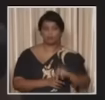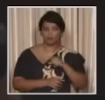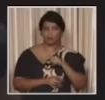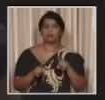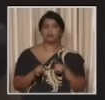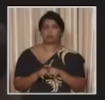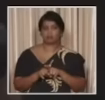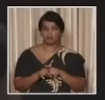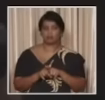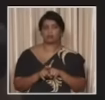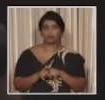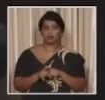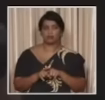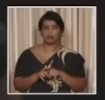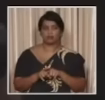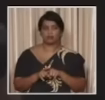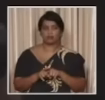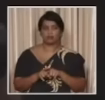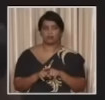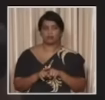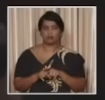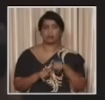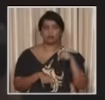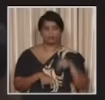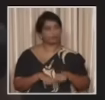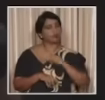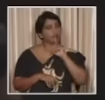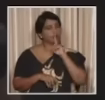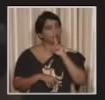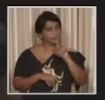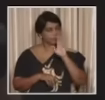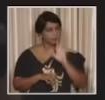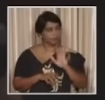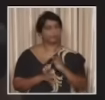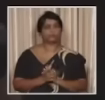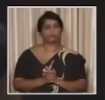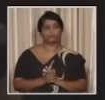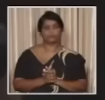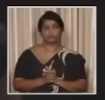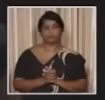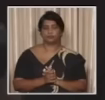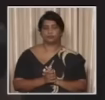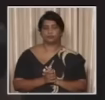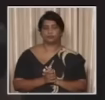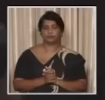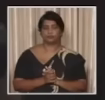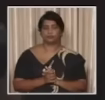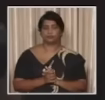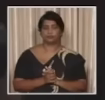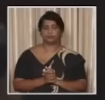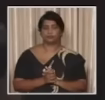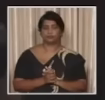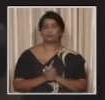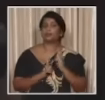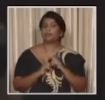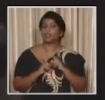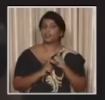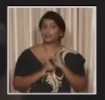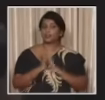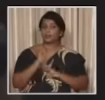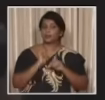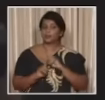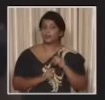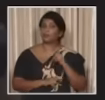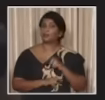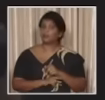නිසා මම ඔබතුමාගෙන් මේ වෙලාවේ අහන්න යන්නේ විශේෂයෙන්ම අධ්‍යාපන